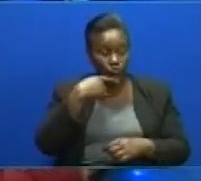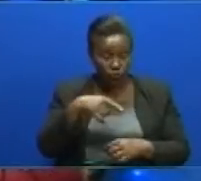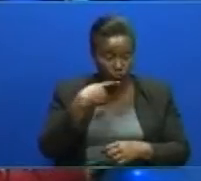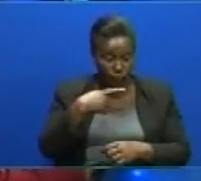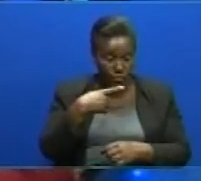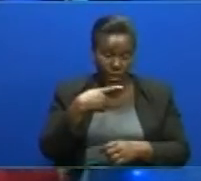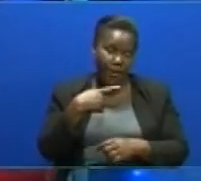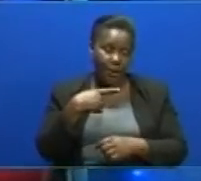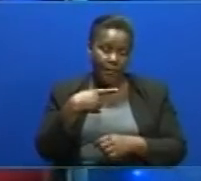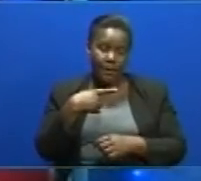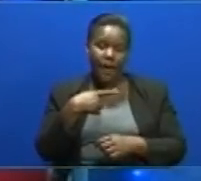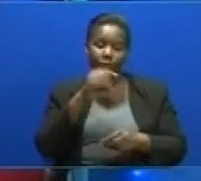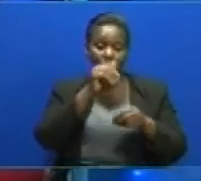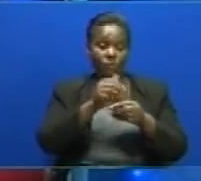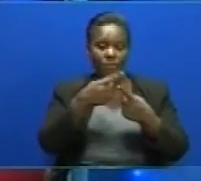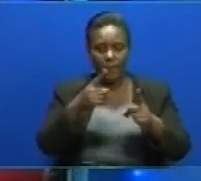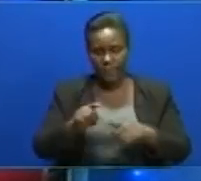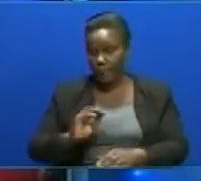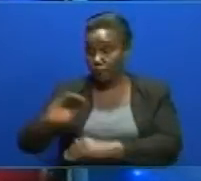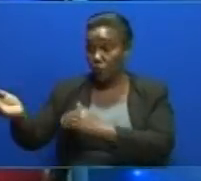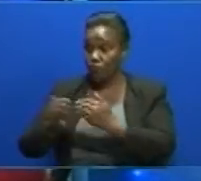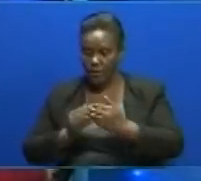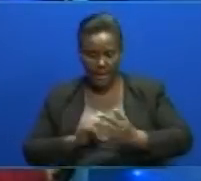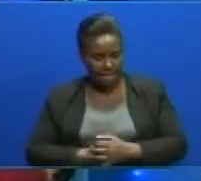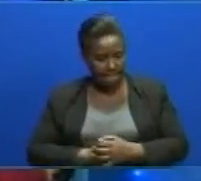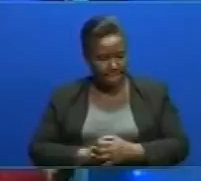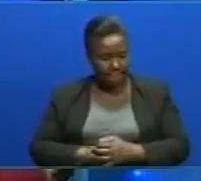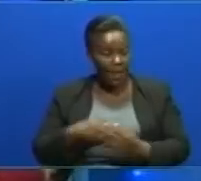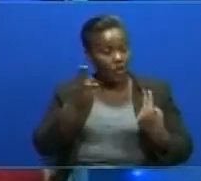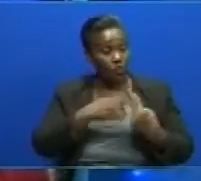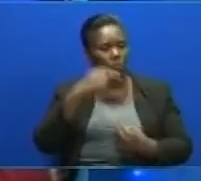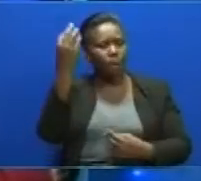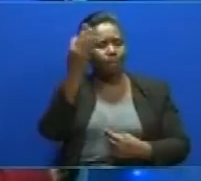Nitarejea eneo hilo. Dr. Bashiru amesema hayo kisiwani Unguja wakati